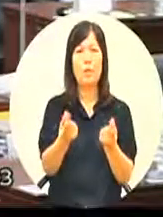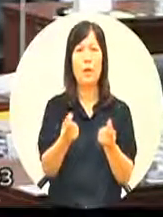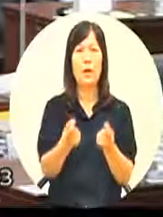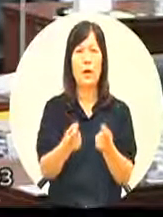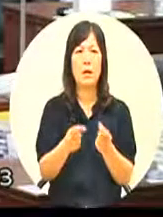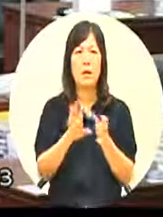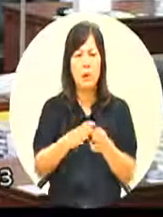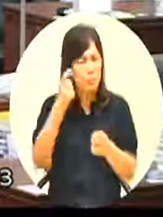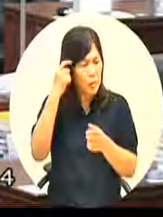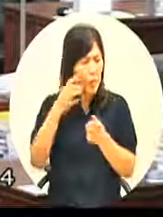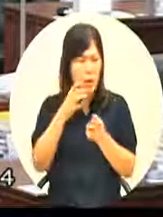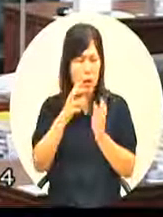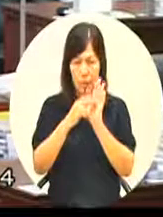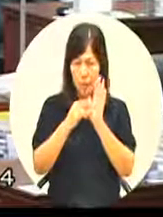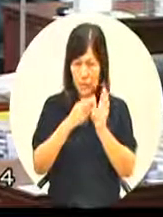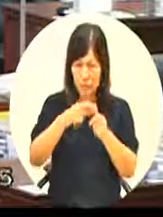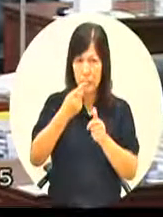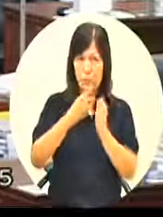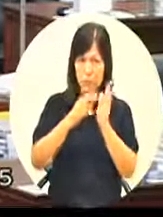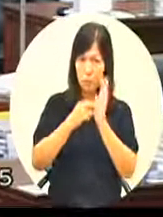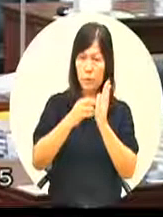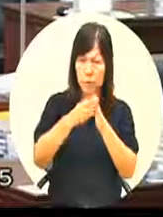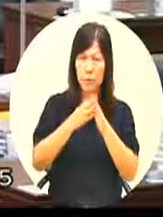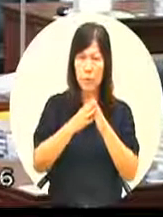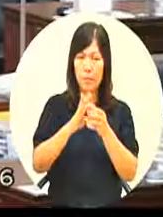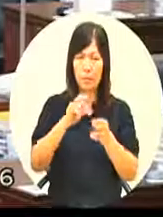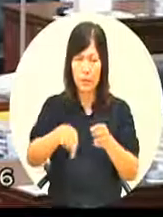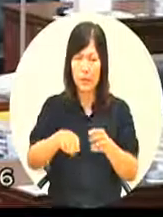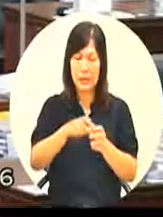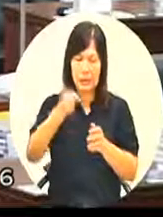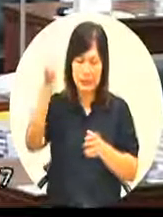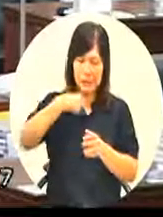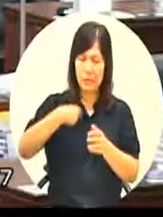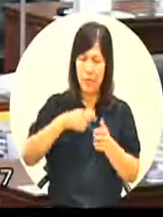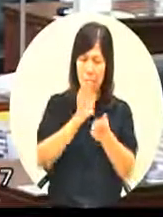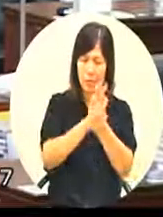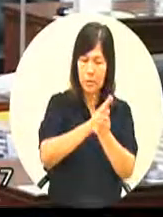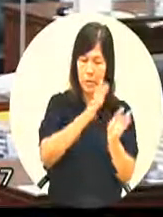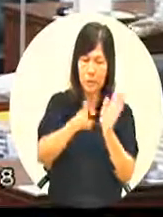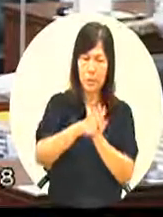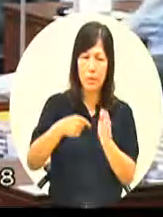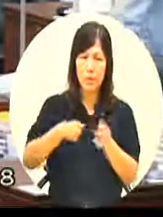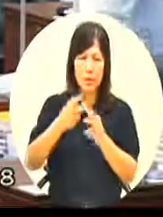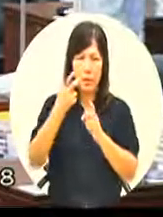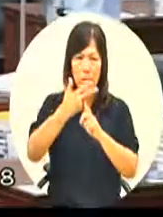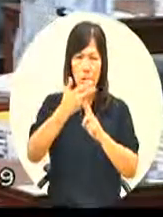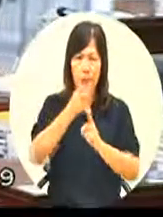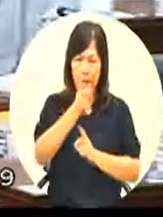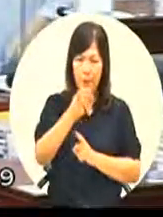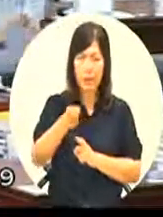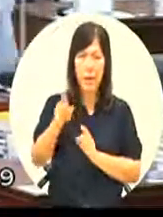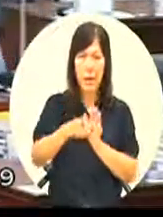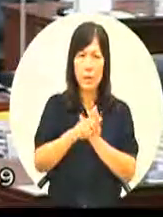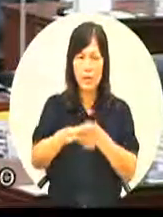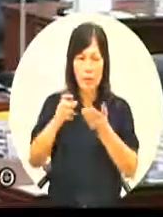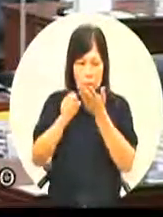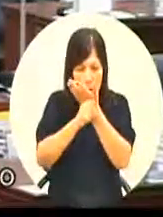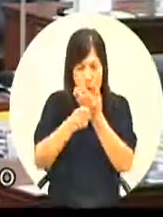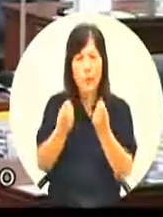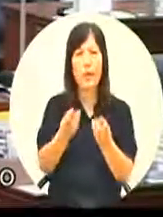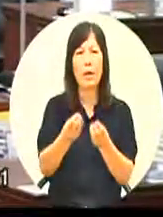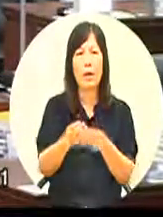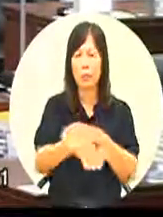在这边要先声明一下，这个是早上我的助理去 Seven Eleven 买的，好，这里面没有含毒，完